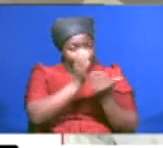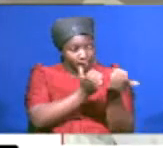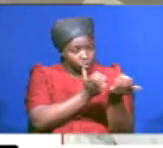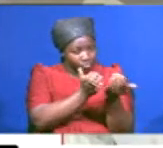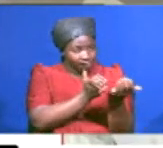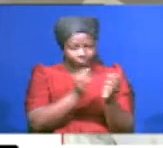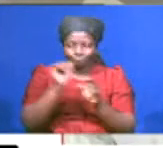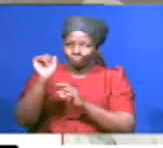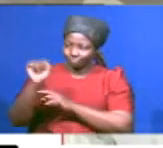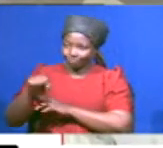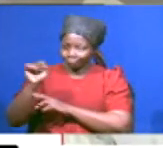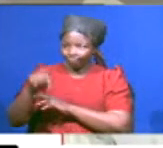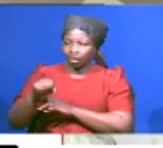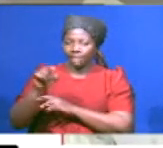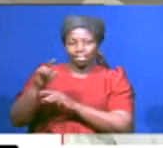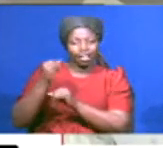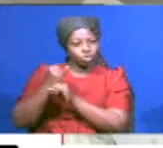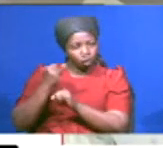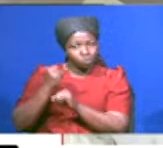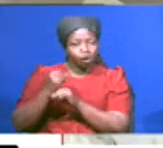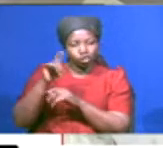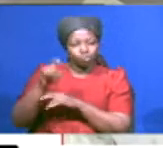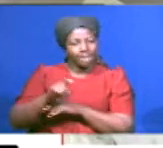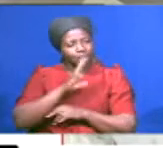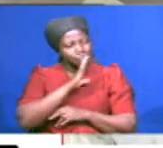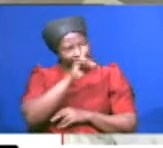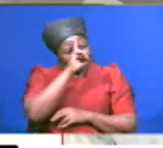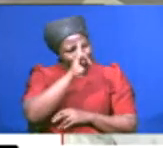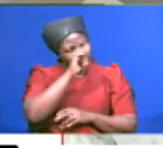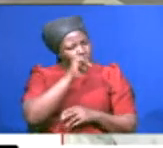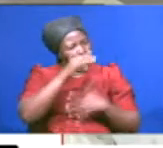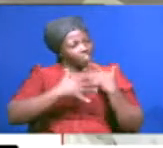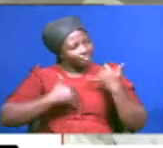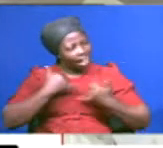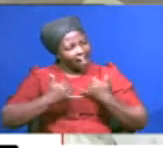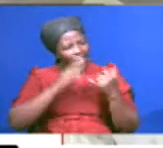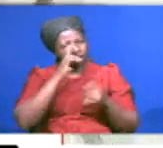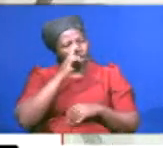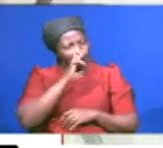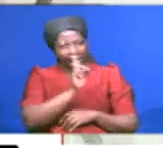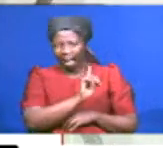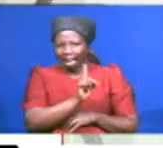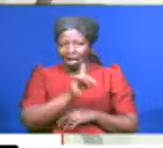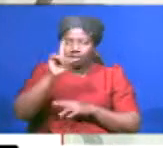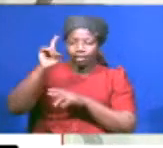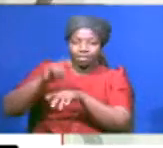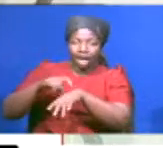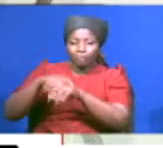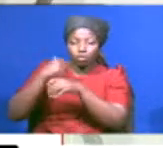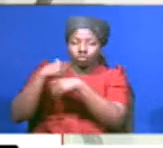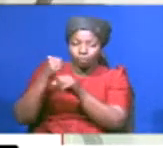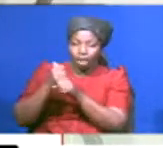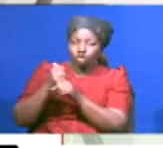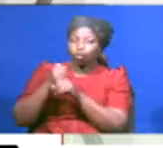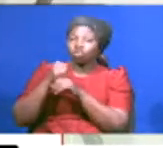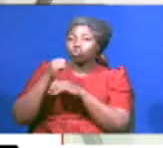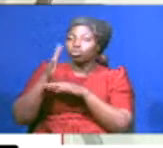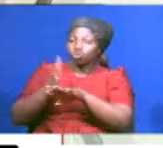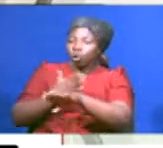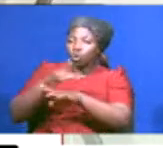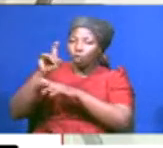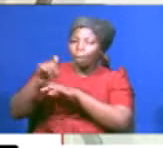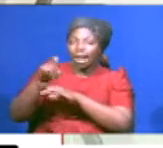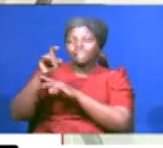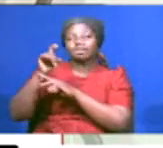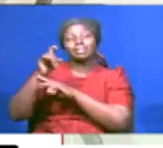business, ni kazi. And you have to be serious about it. Yeah. It's not fun. Yeah. Sasa unapotunga nyimbo hiyo lazima unatunga nyimbo ukijua watu wataappreciate.